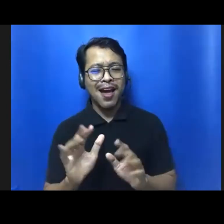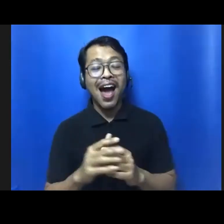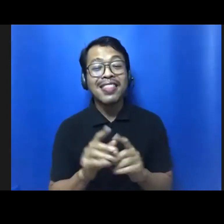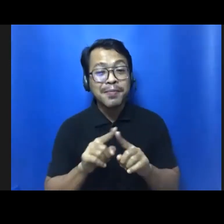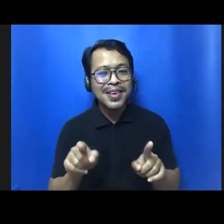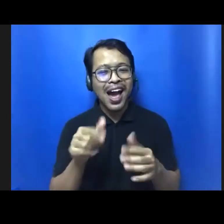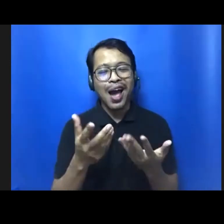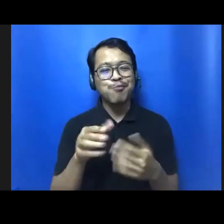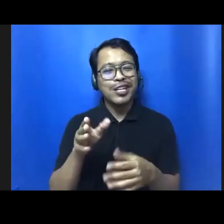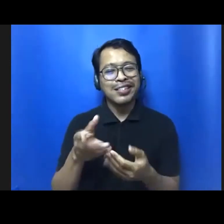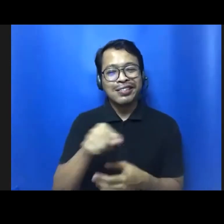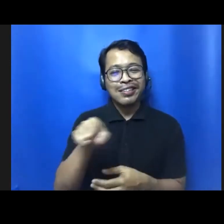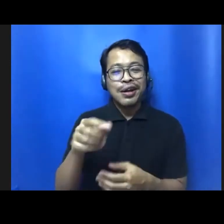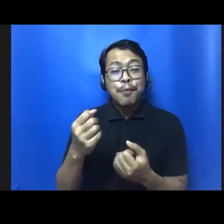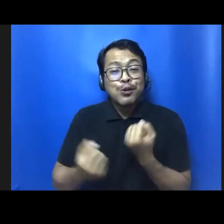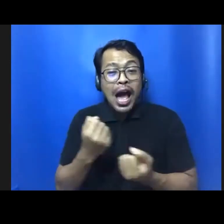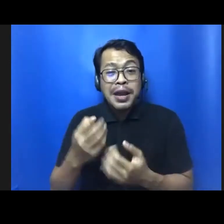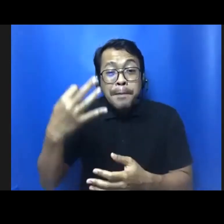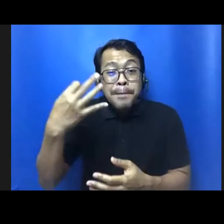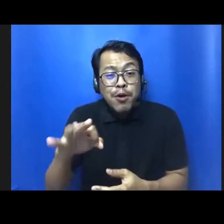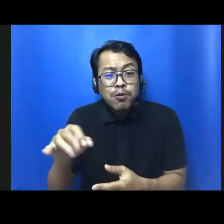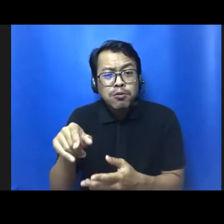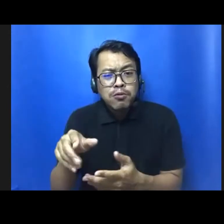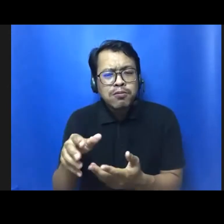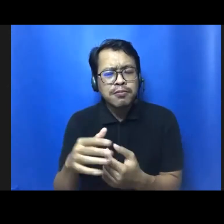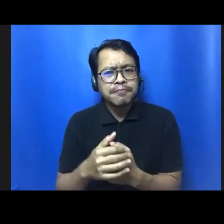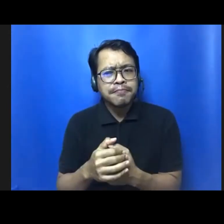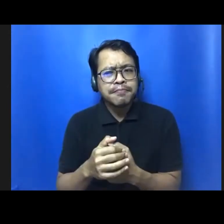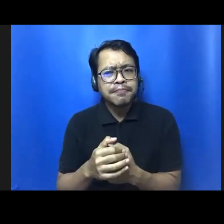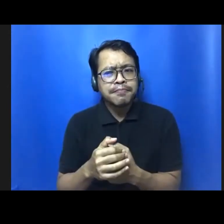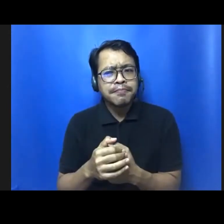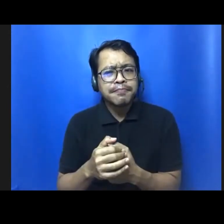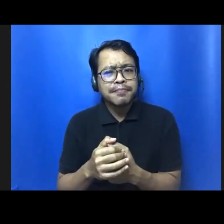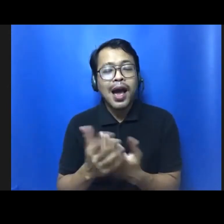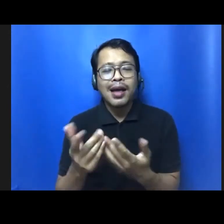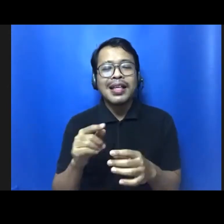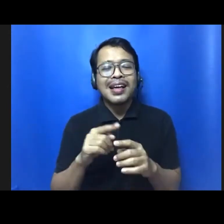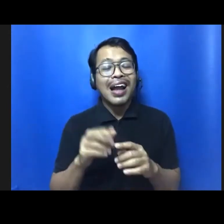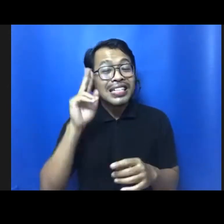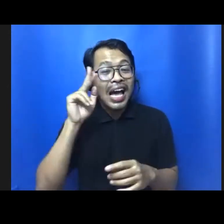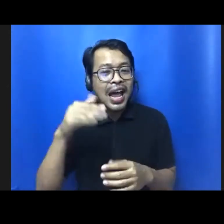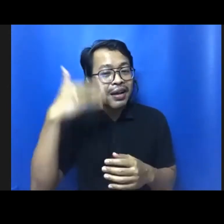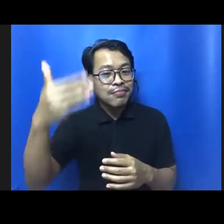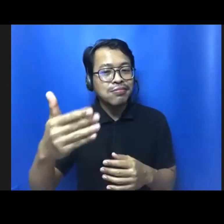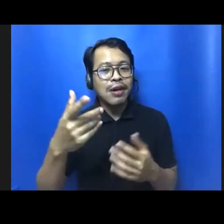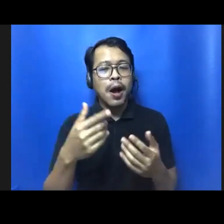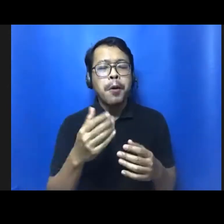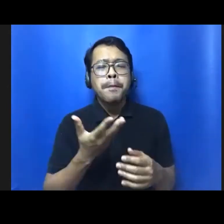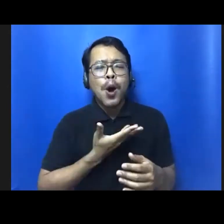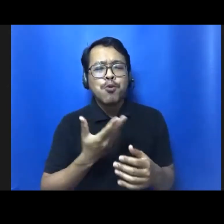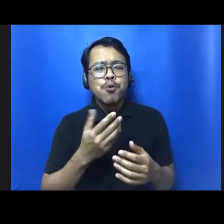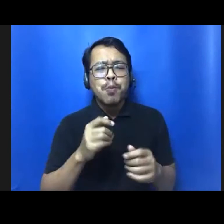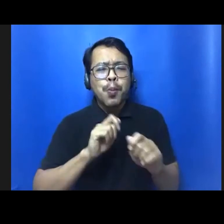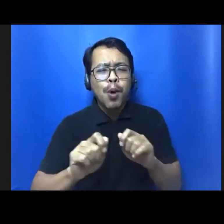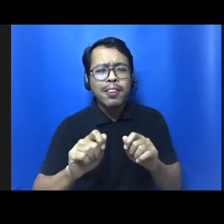yang baru yang belum bisa dilakukan, kita akan menciptakan jejaring supaya antara